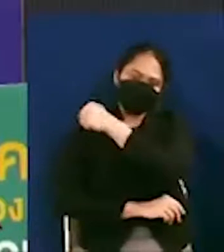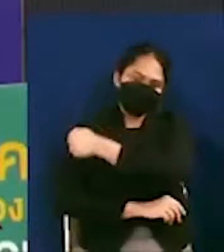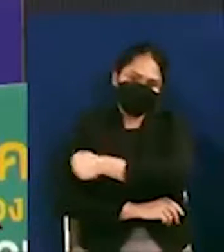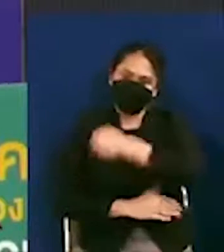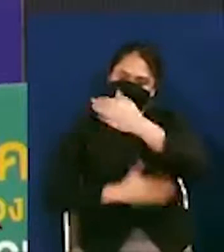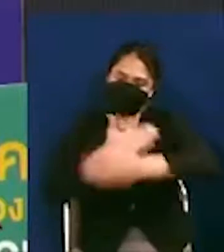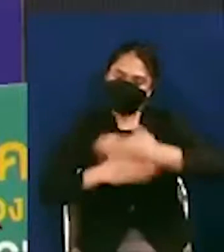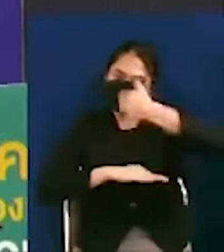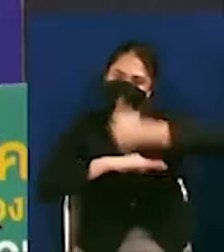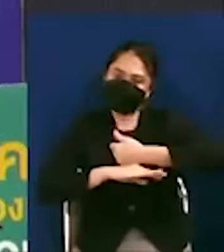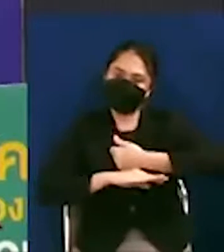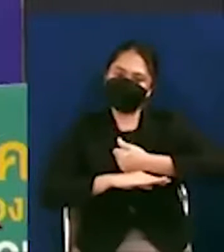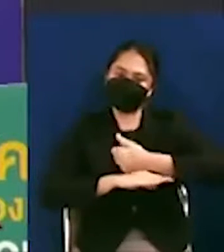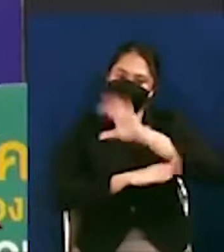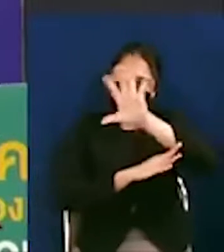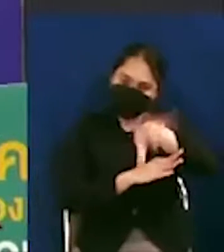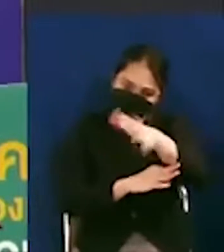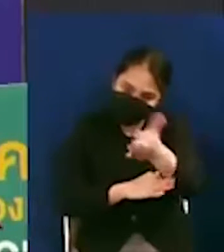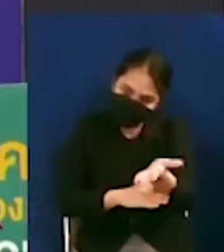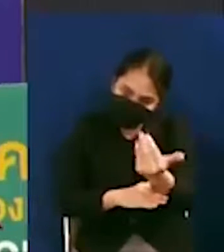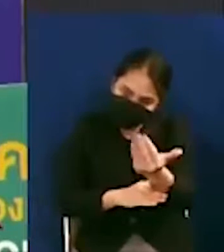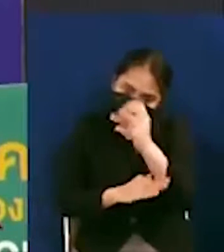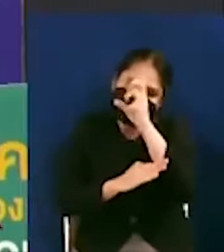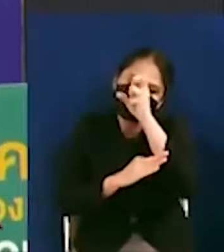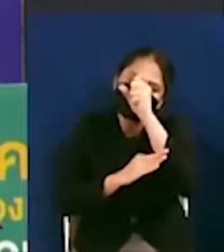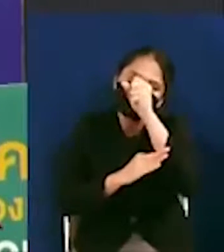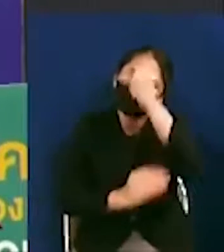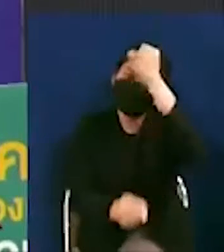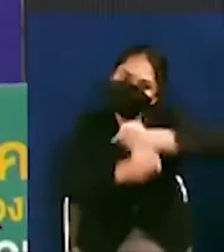กษากันแล้วเนี่ยเราล่อซื้อให้ชัดเจนเพื่อให้ได้คนที่กระทำผิดให้ชัดเจนครับ